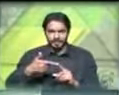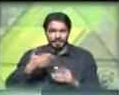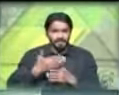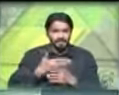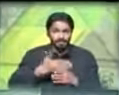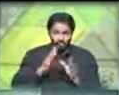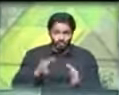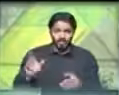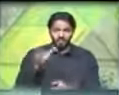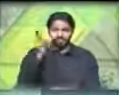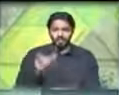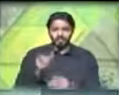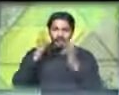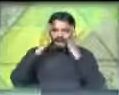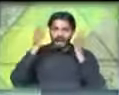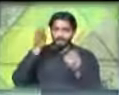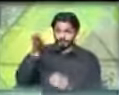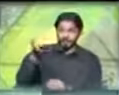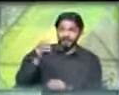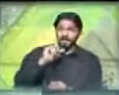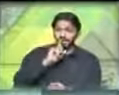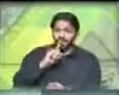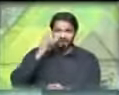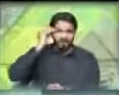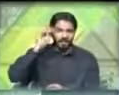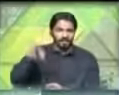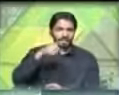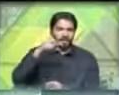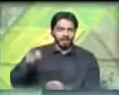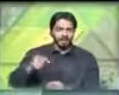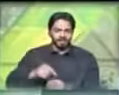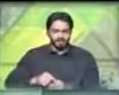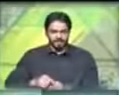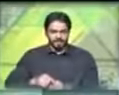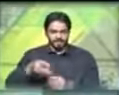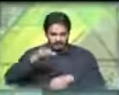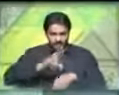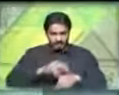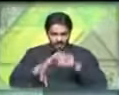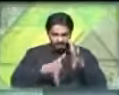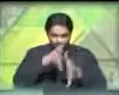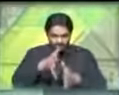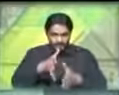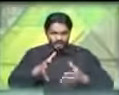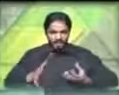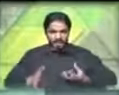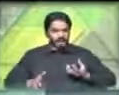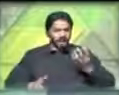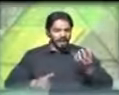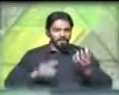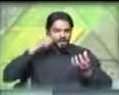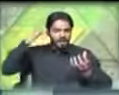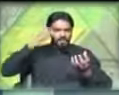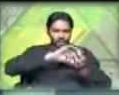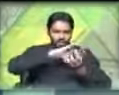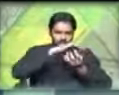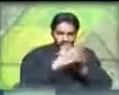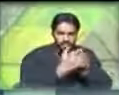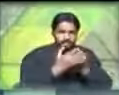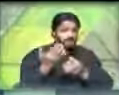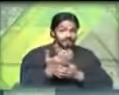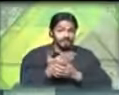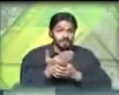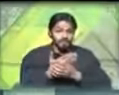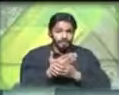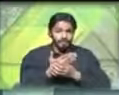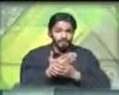لو معاه علم. ويقطع مادته، أي مادة هذا النور، اتباع الهوى. سلم يا رب.